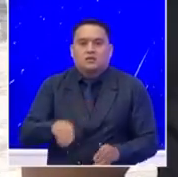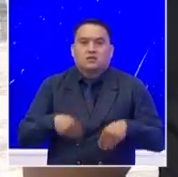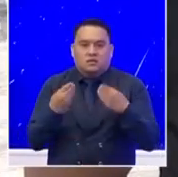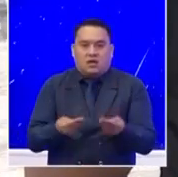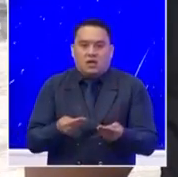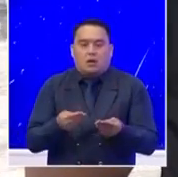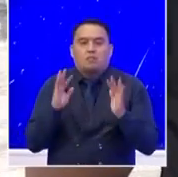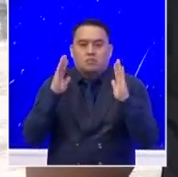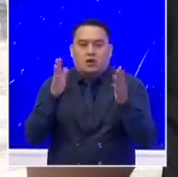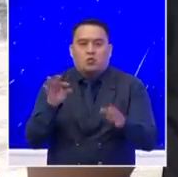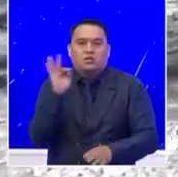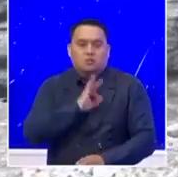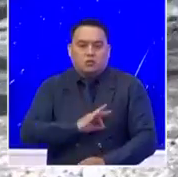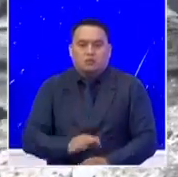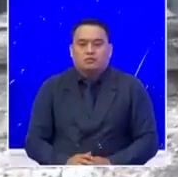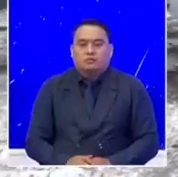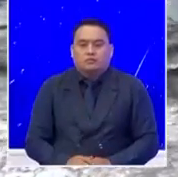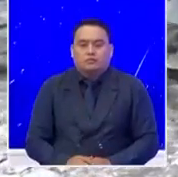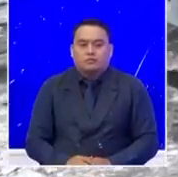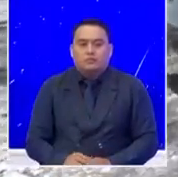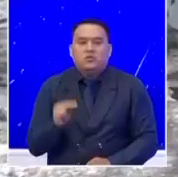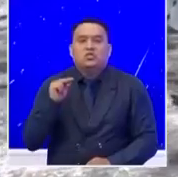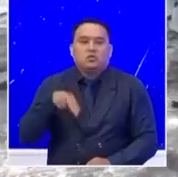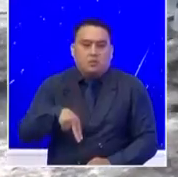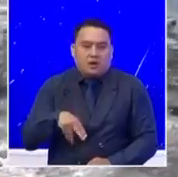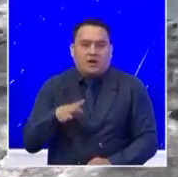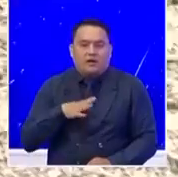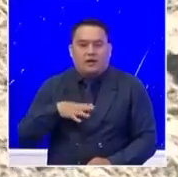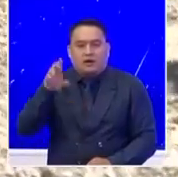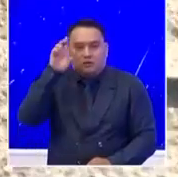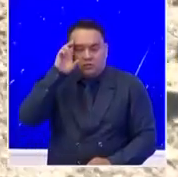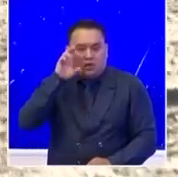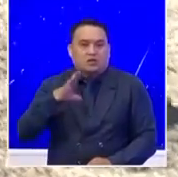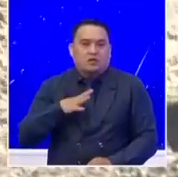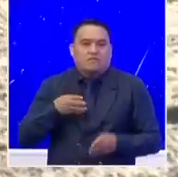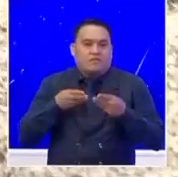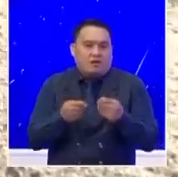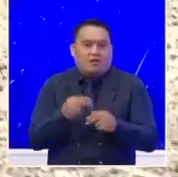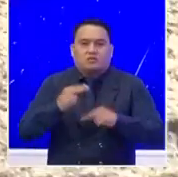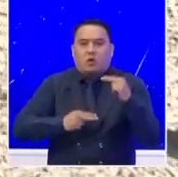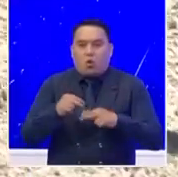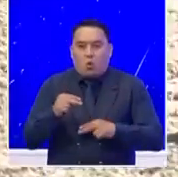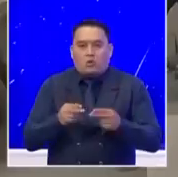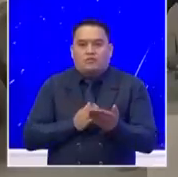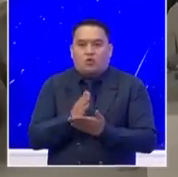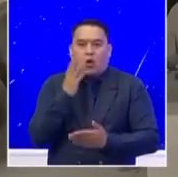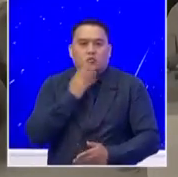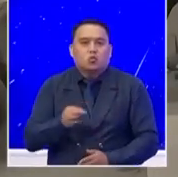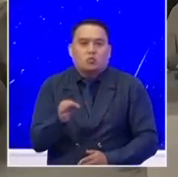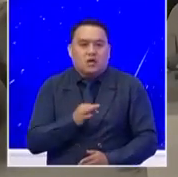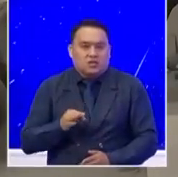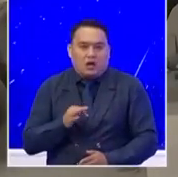этот парк в эксплуатацию. Режим чрезвычайного положения в стране не оказал ощутимого влияния на строительную отрасль в Алматинской